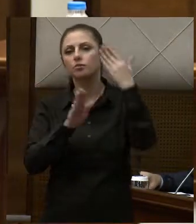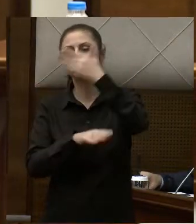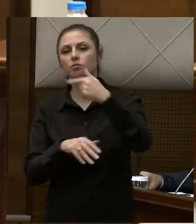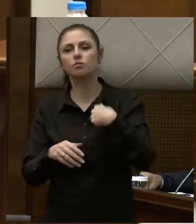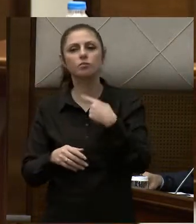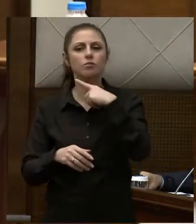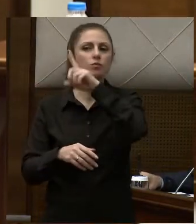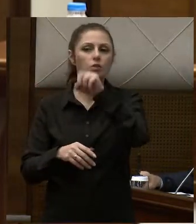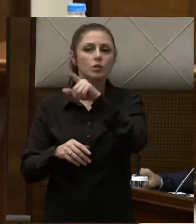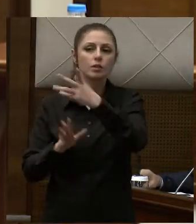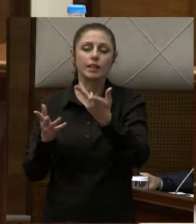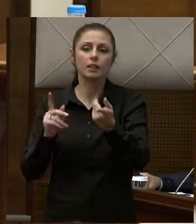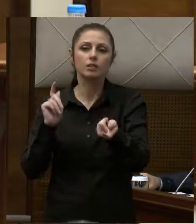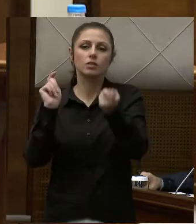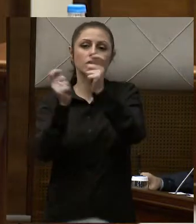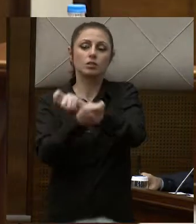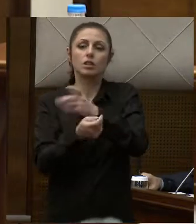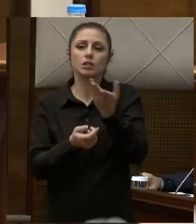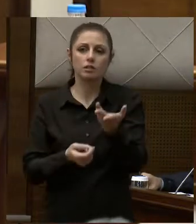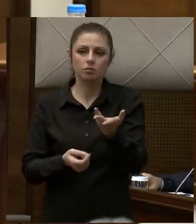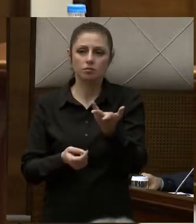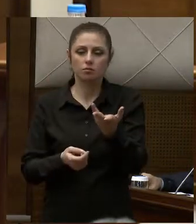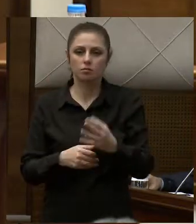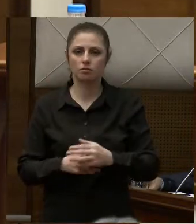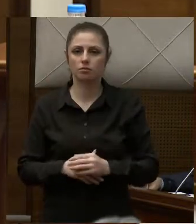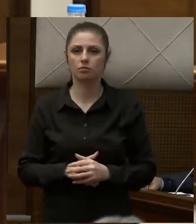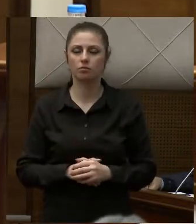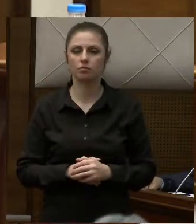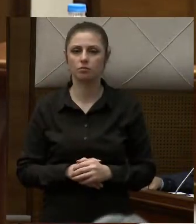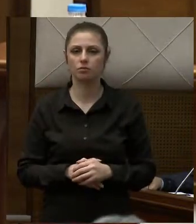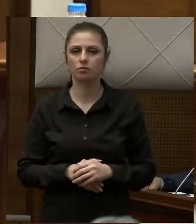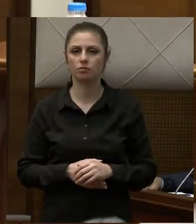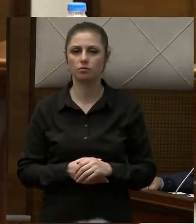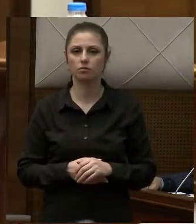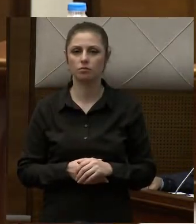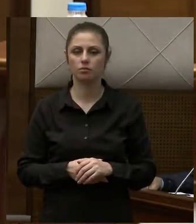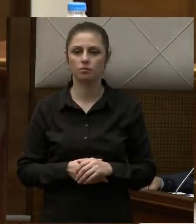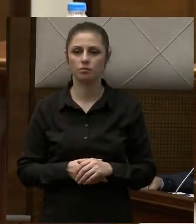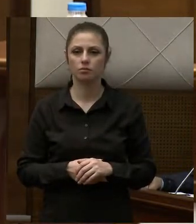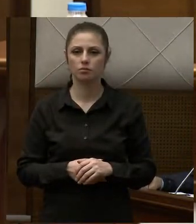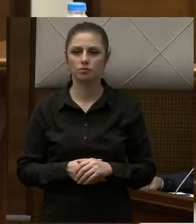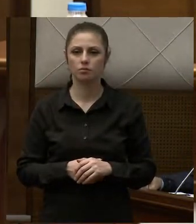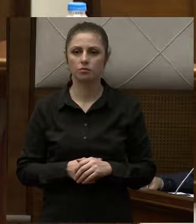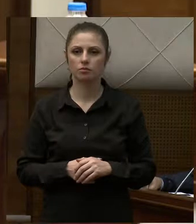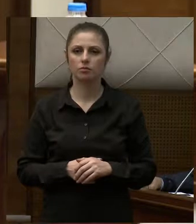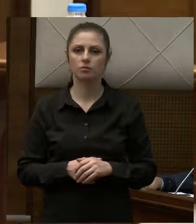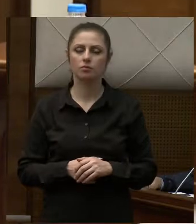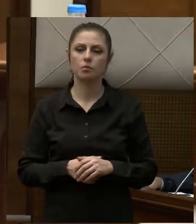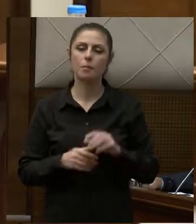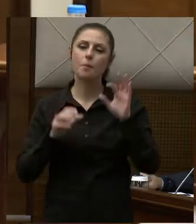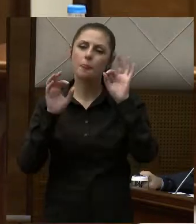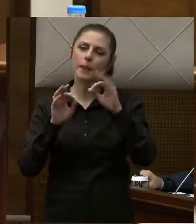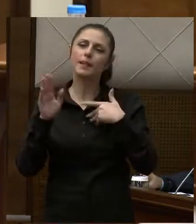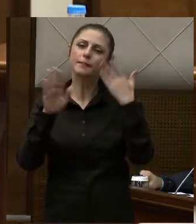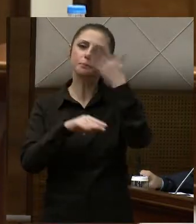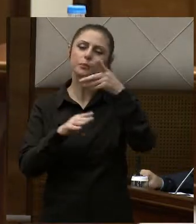sunsa böyle olmaz. Sonra dönüyoruz. Hani düzenini önce bozacaksın ya, usulüne göre düzelteceksin. Sonra